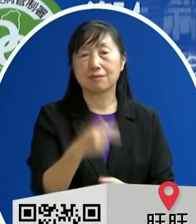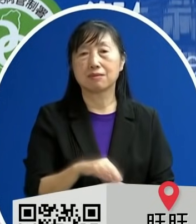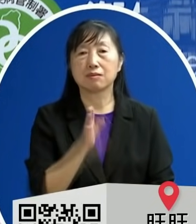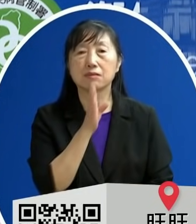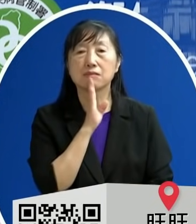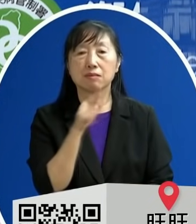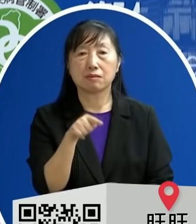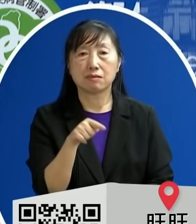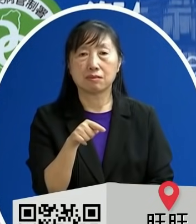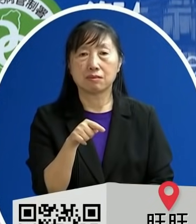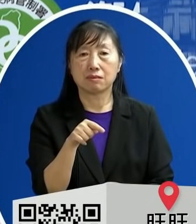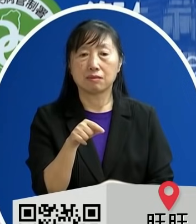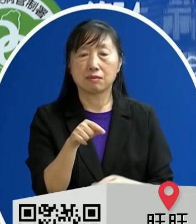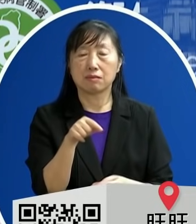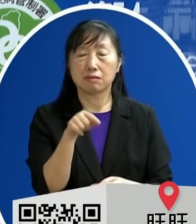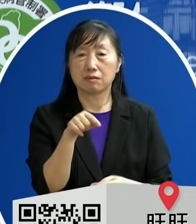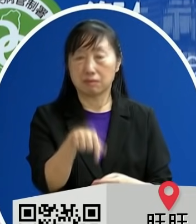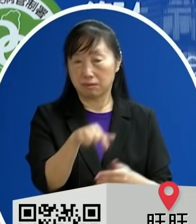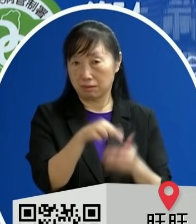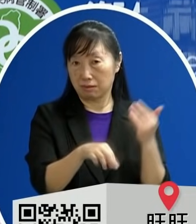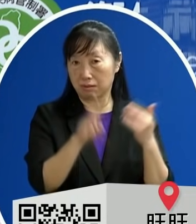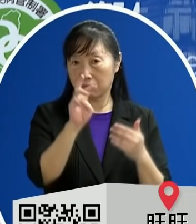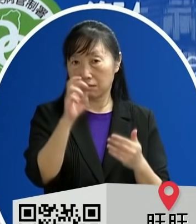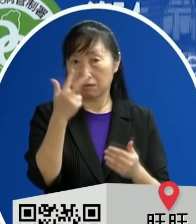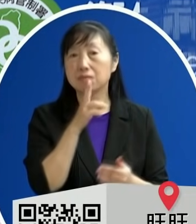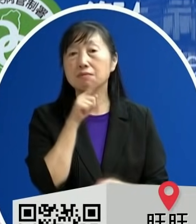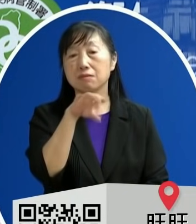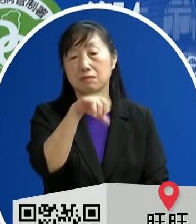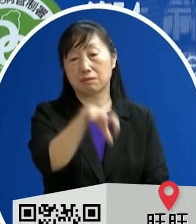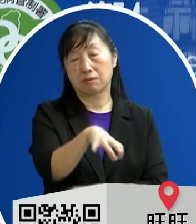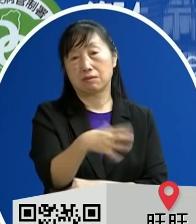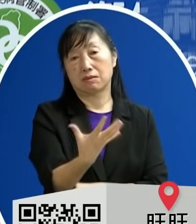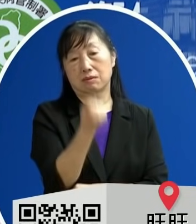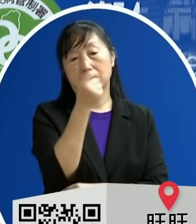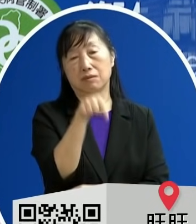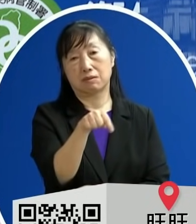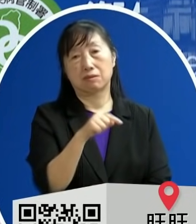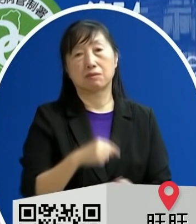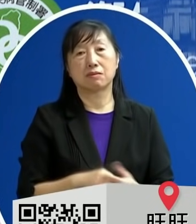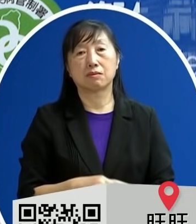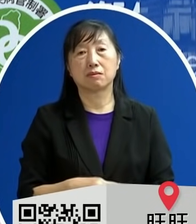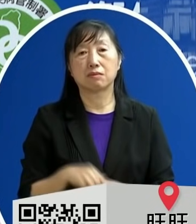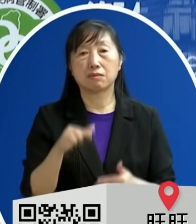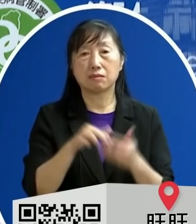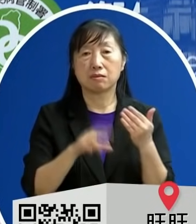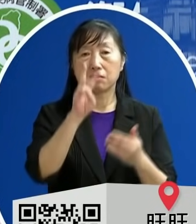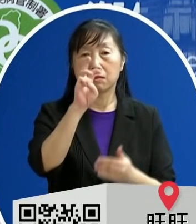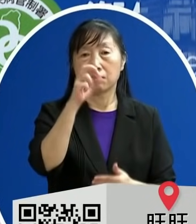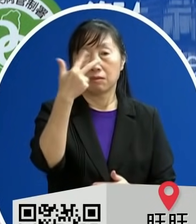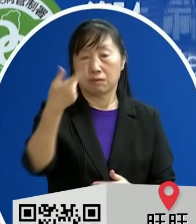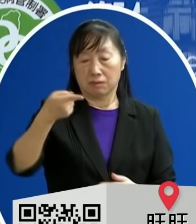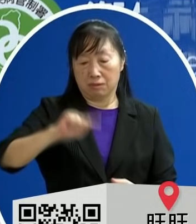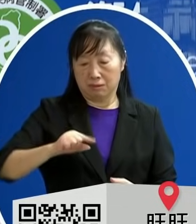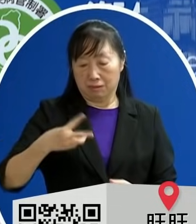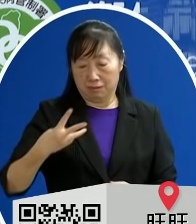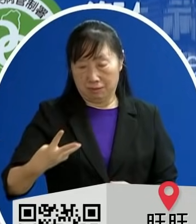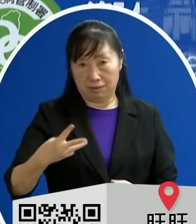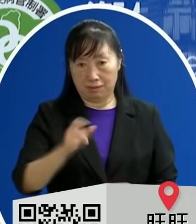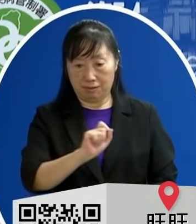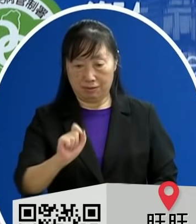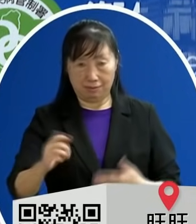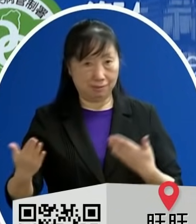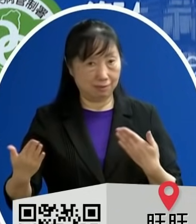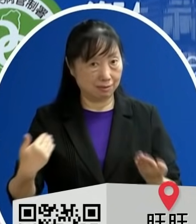引用防治法37条的时候主要是一个地方的一个职权，但是37条的第3项也写得很清